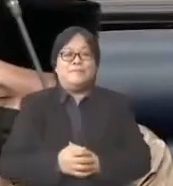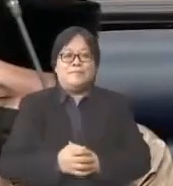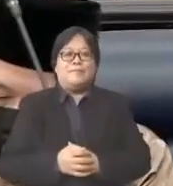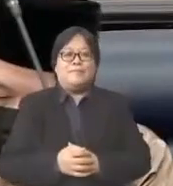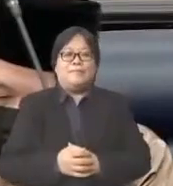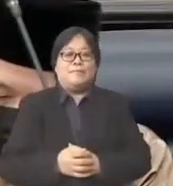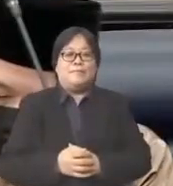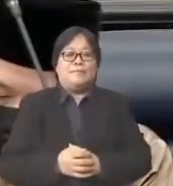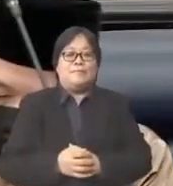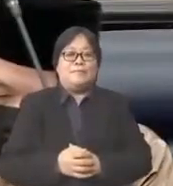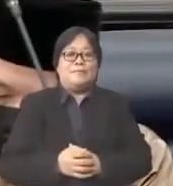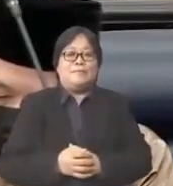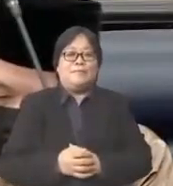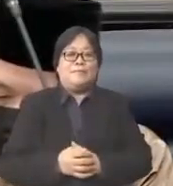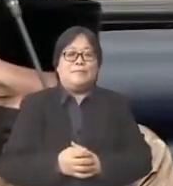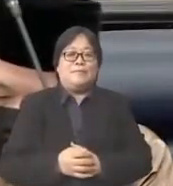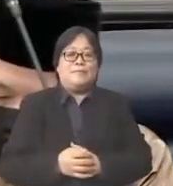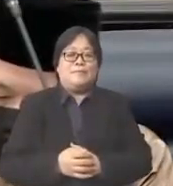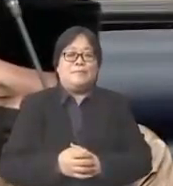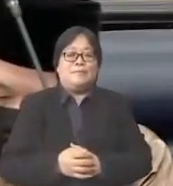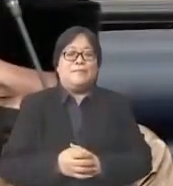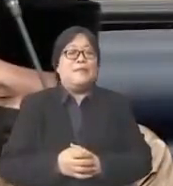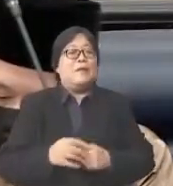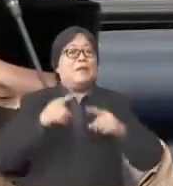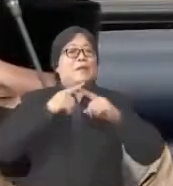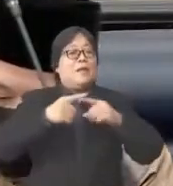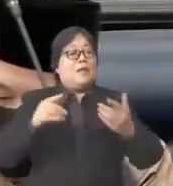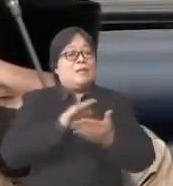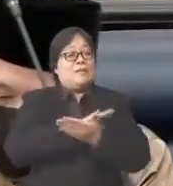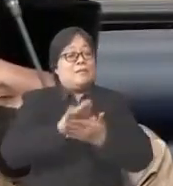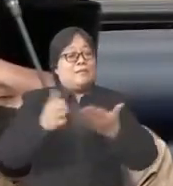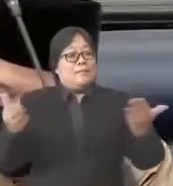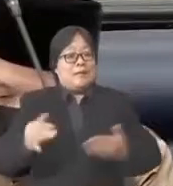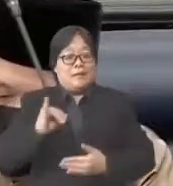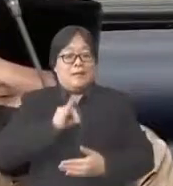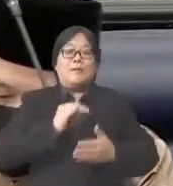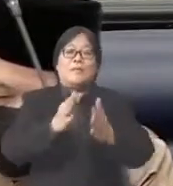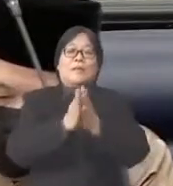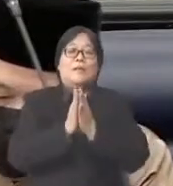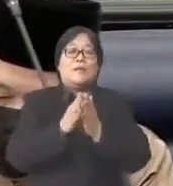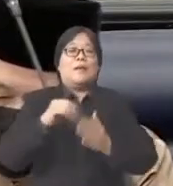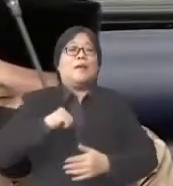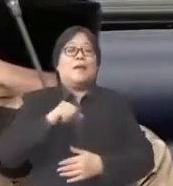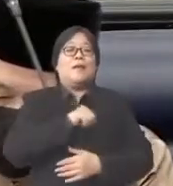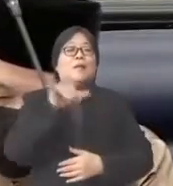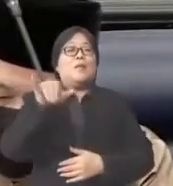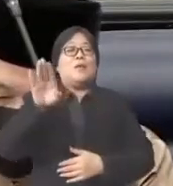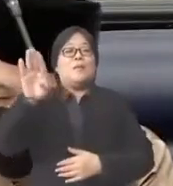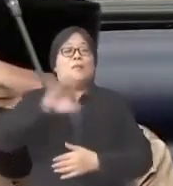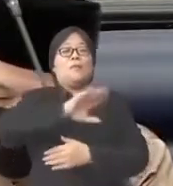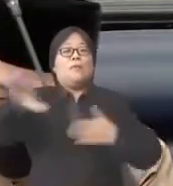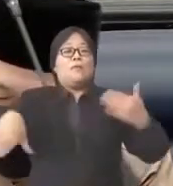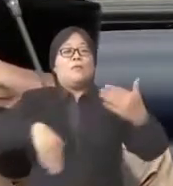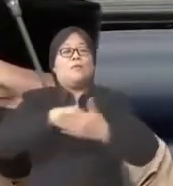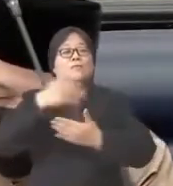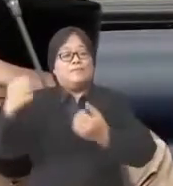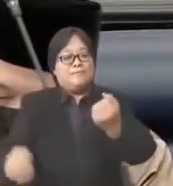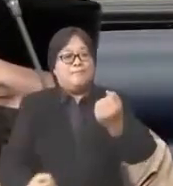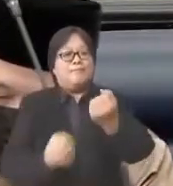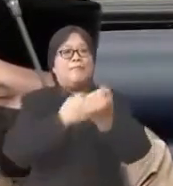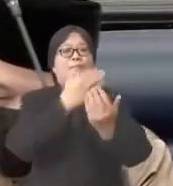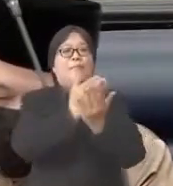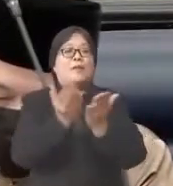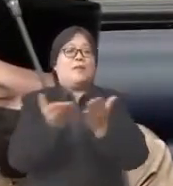dekat justru dalam dewan yang mulia ini saya mohon ahli-ahli yang hormat semua dukunglah